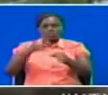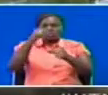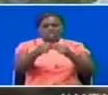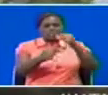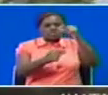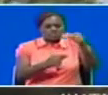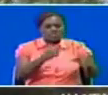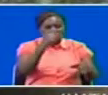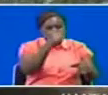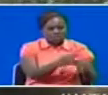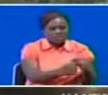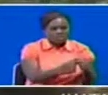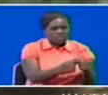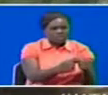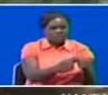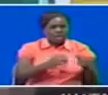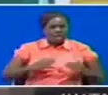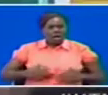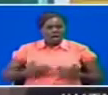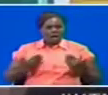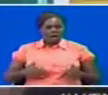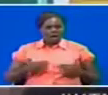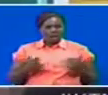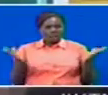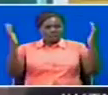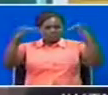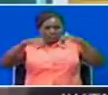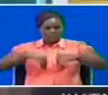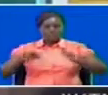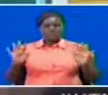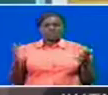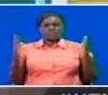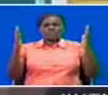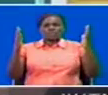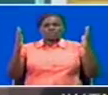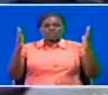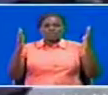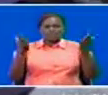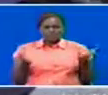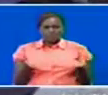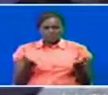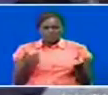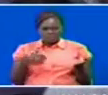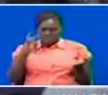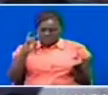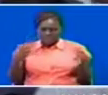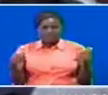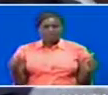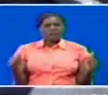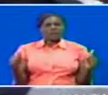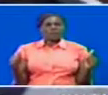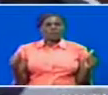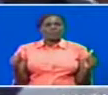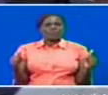pia. Furahi sana kukusanyika hapa leo kusherekea hii sherehe. Sijawahi ona sherehe kama